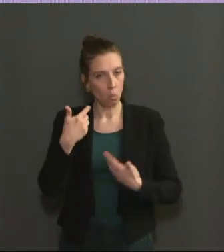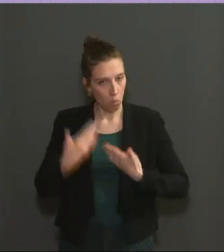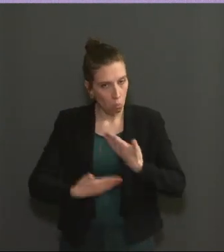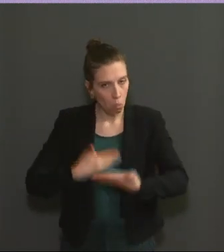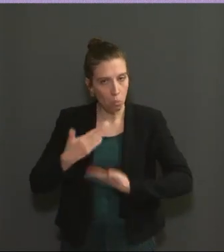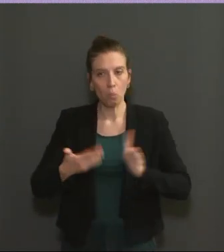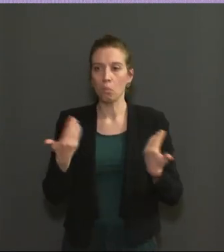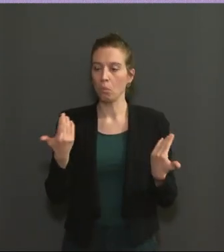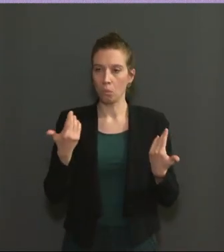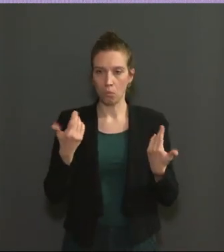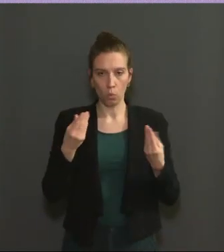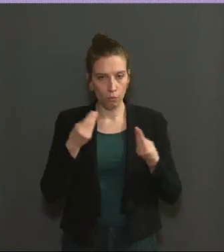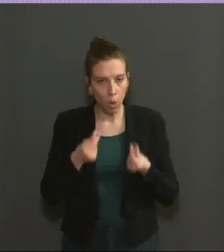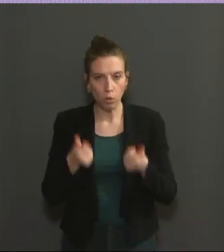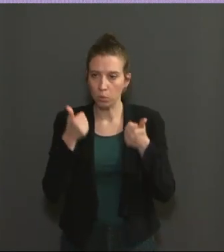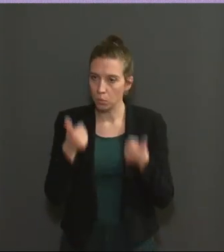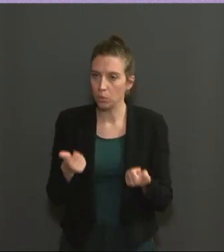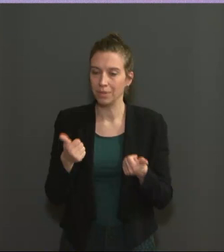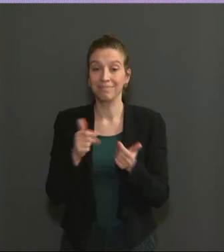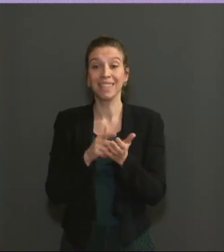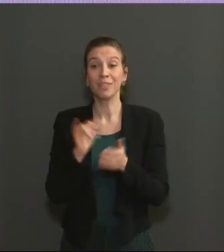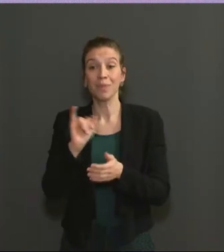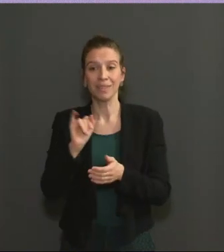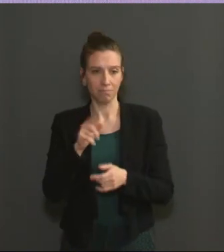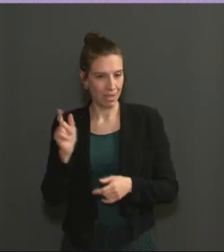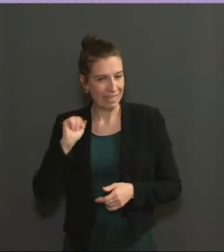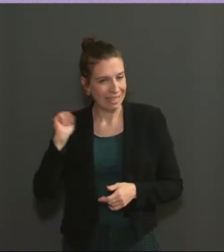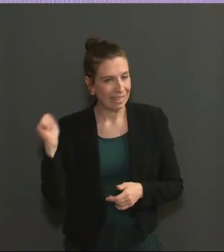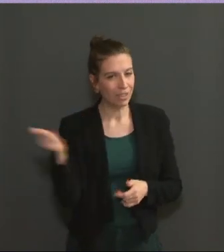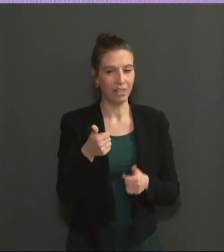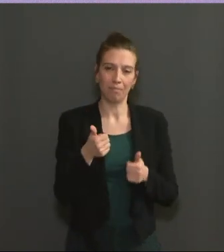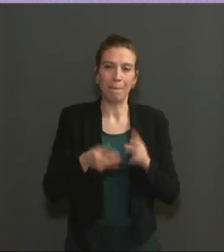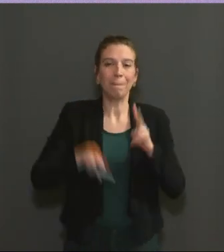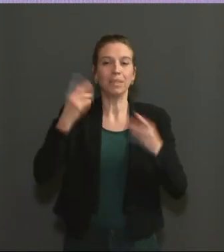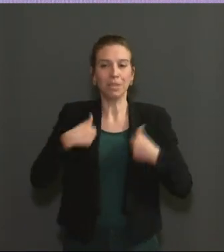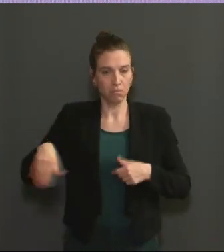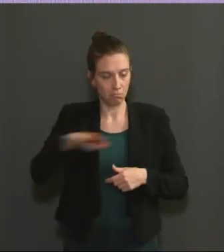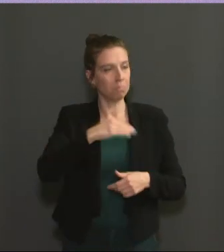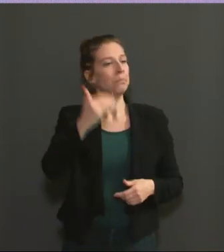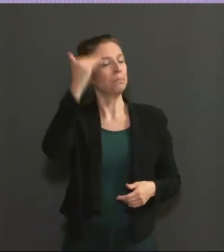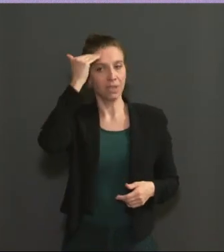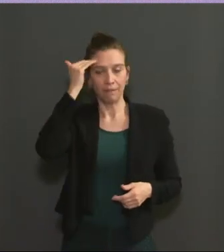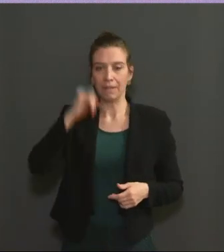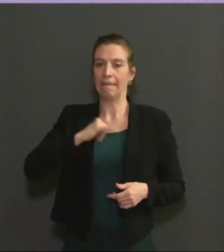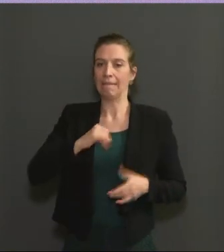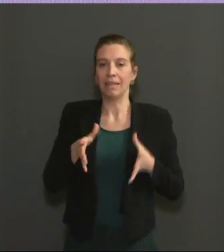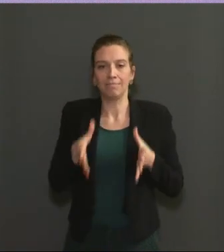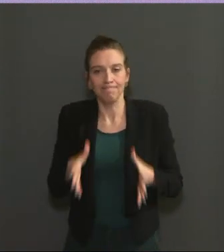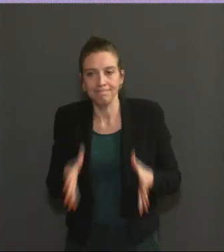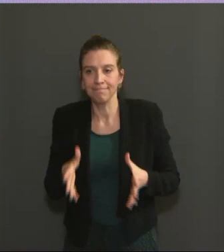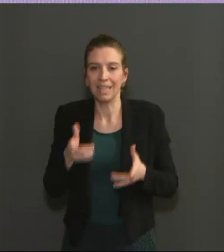overgrote deel van de bevolking zich bewust is van het nog steeds aanwezige risico en zijn haar gedrag hier ook aan wil